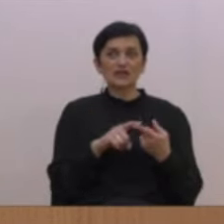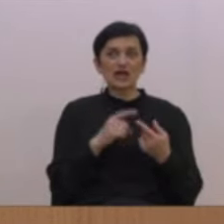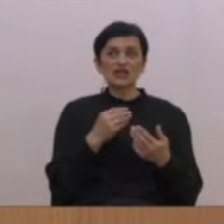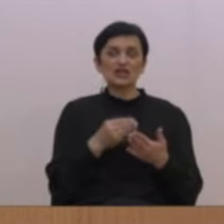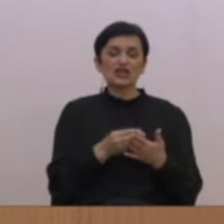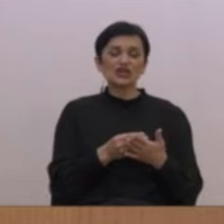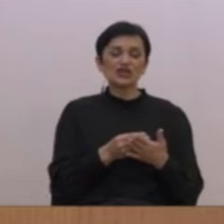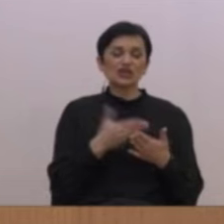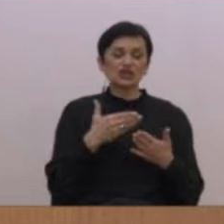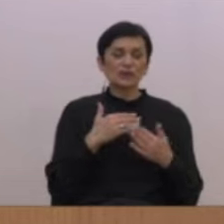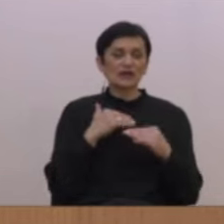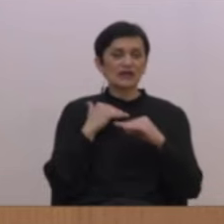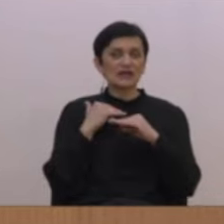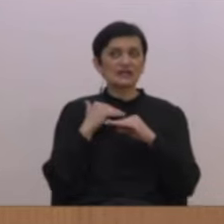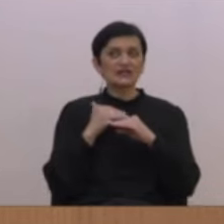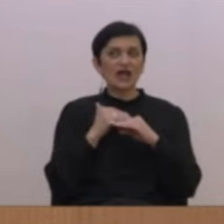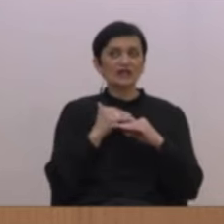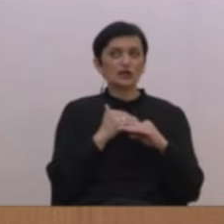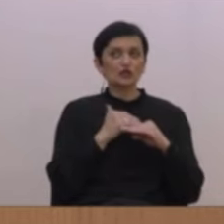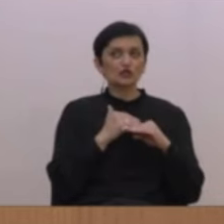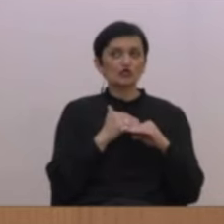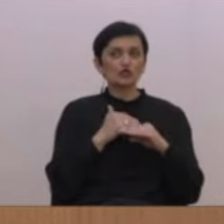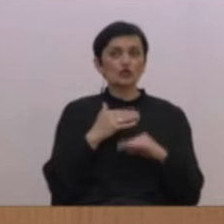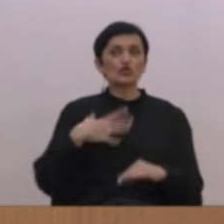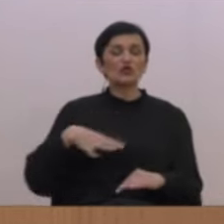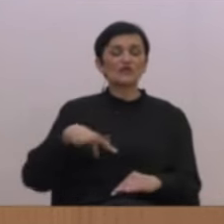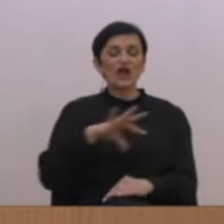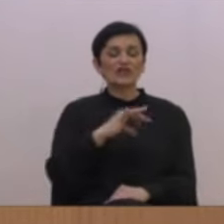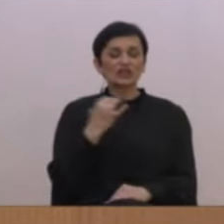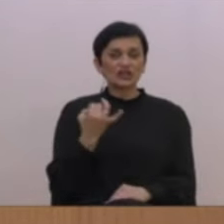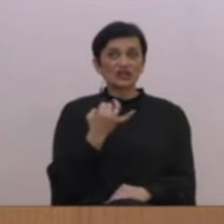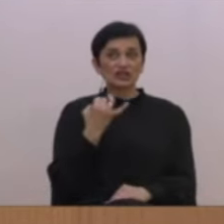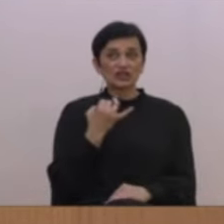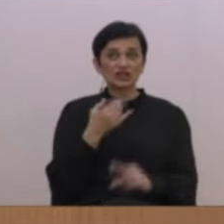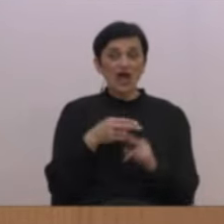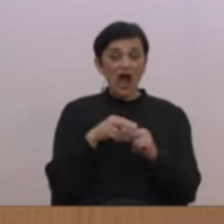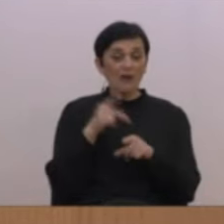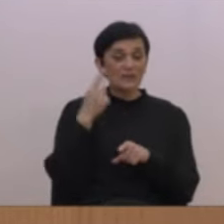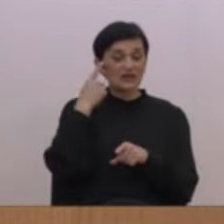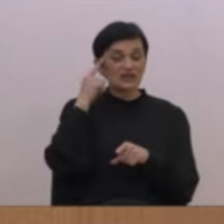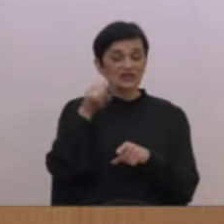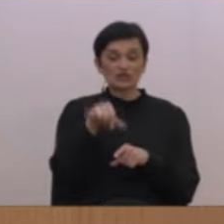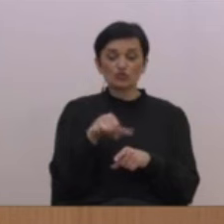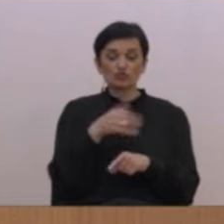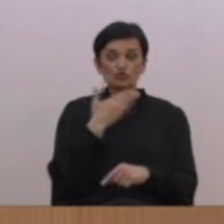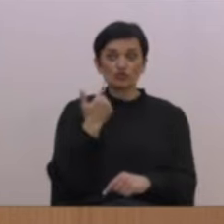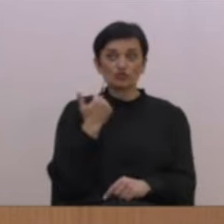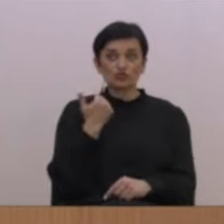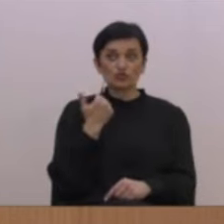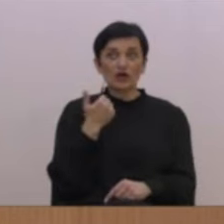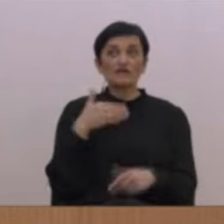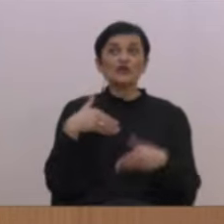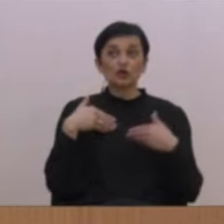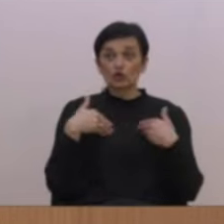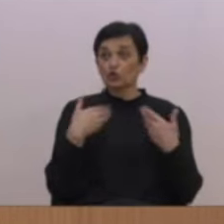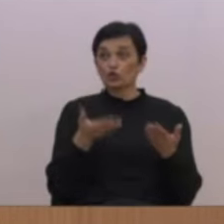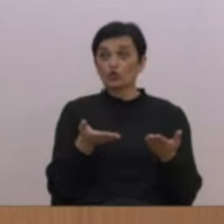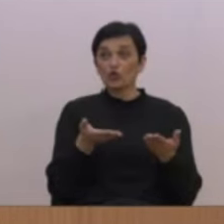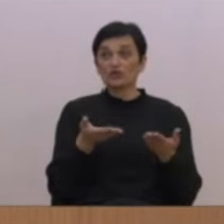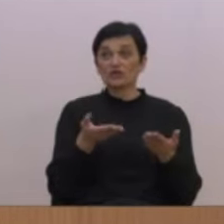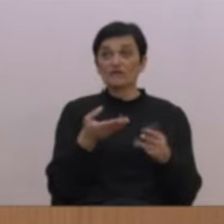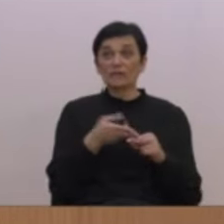ღირებულებებთან, თანასწორობასთან, ქვეყნის ინტერესთან ამ ინიციატივას არ აქვს. Გილოცავთ